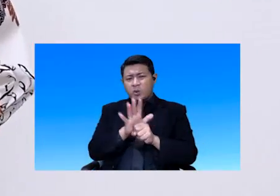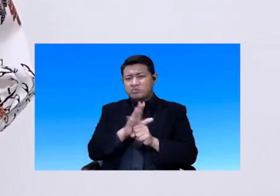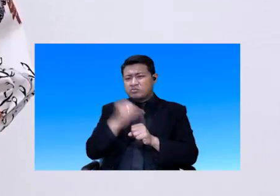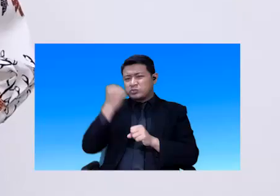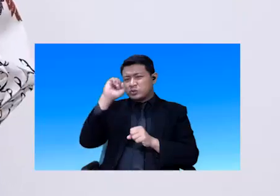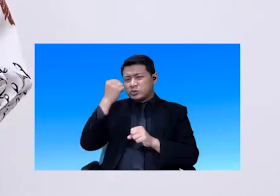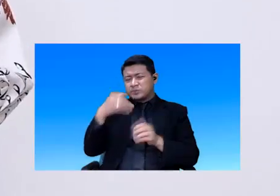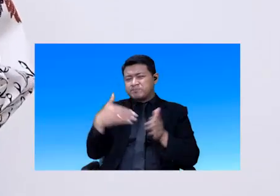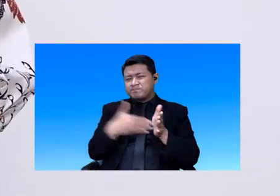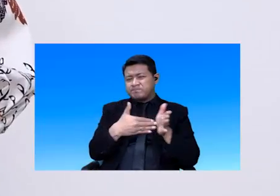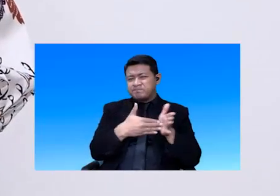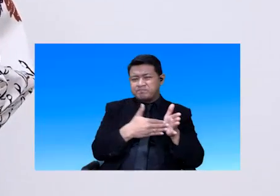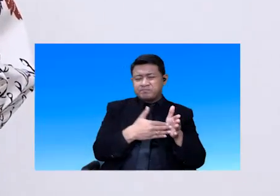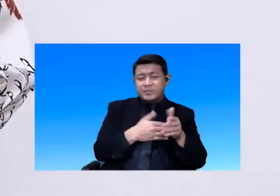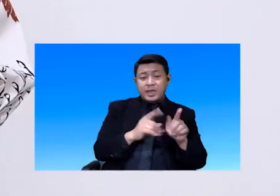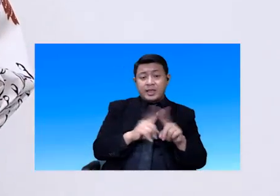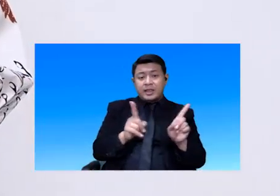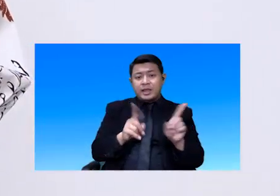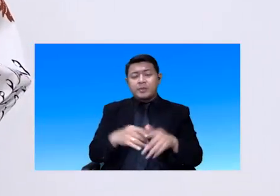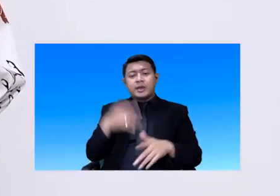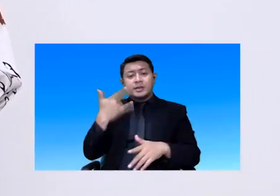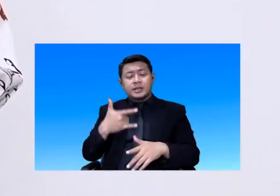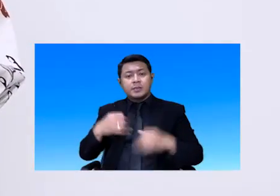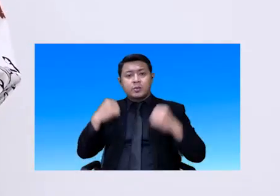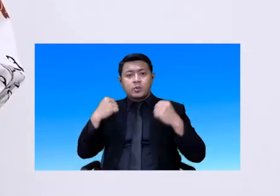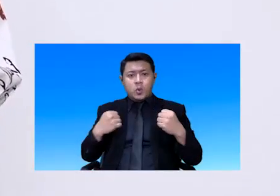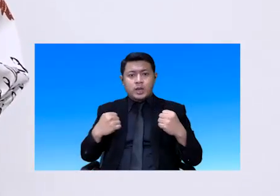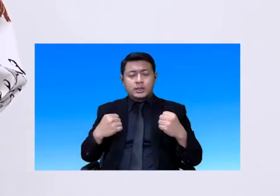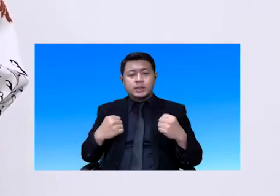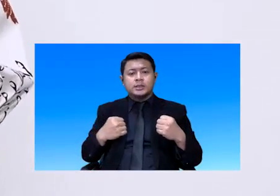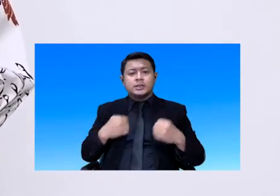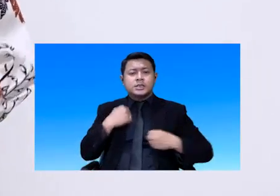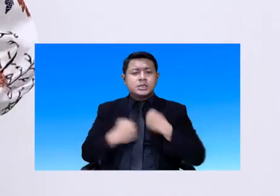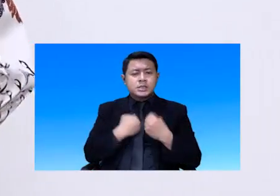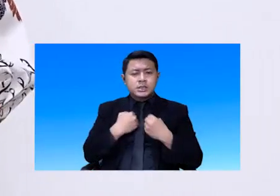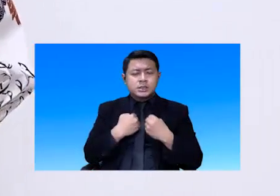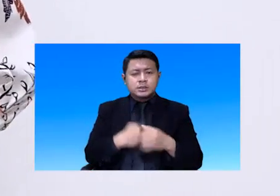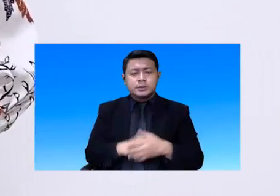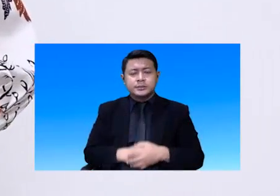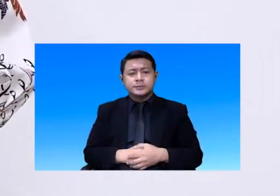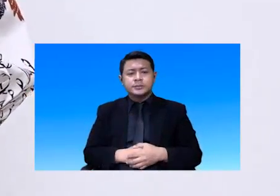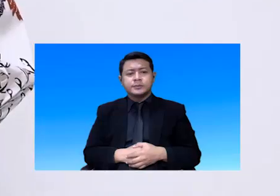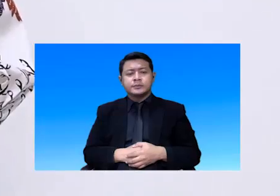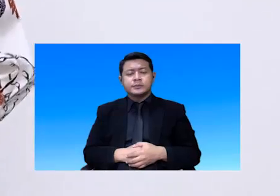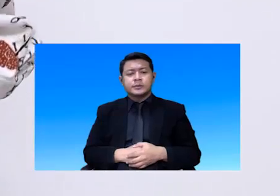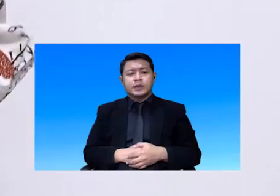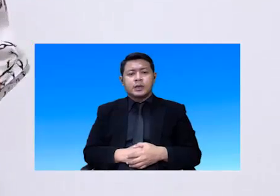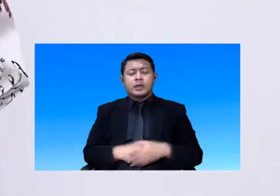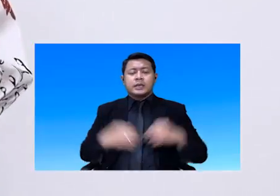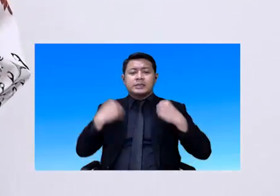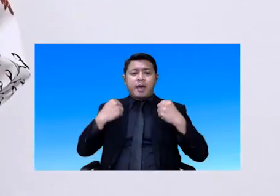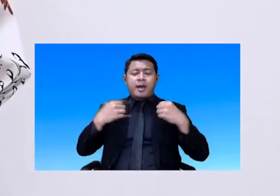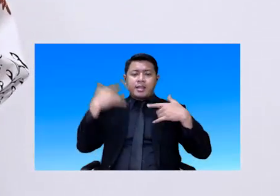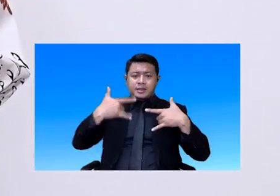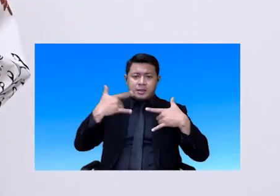orang. Tapi tetaplah tegar, kuat, dan gigih menghadapinya. Jangan kendorkan semangat, kita